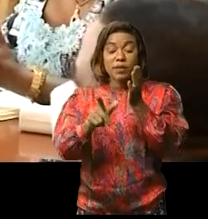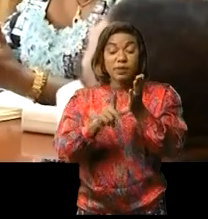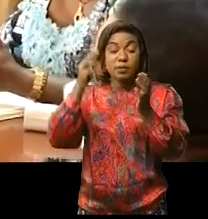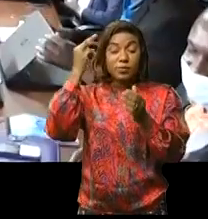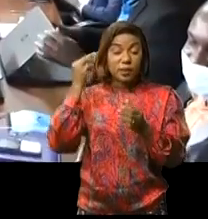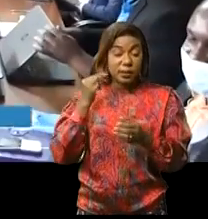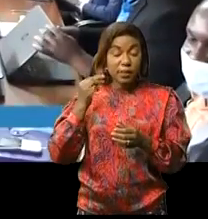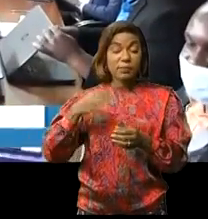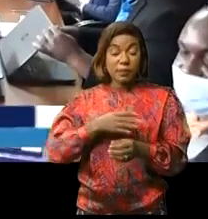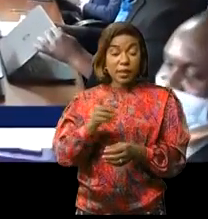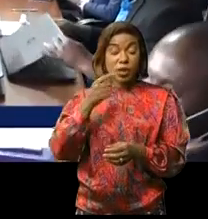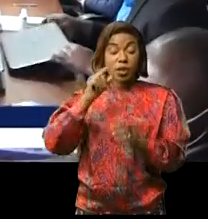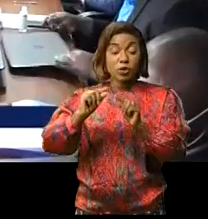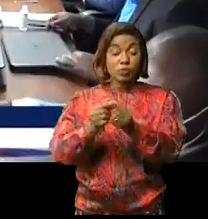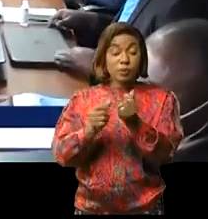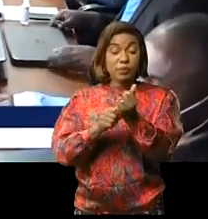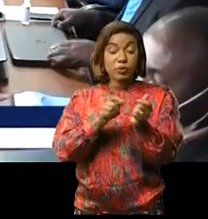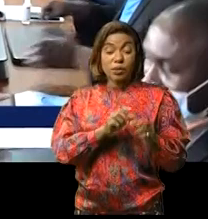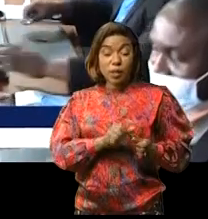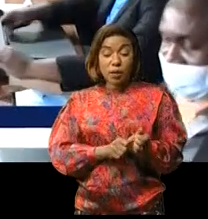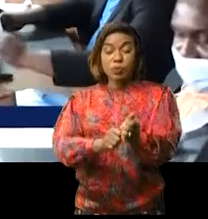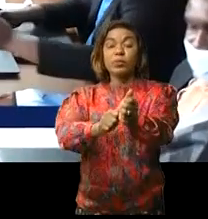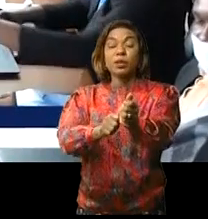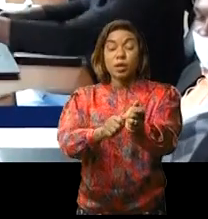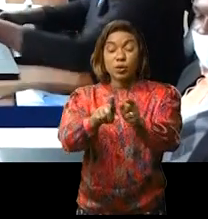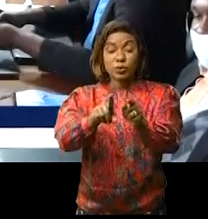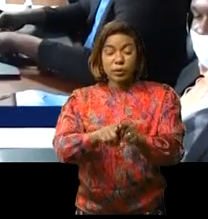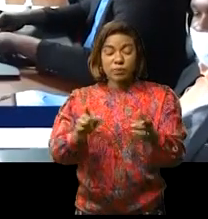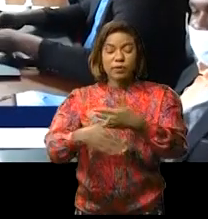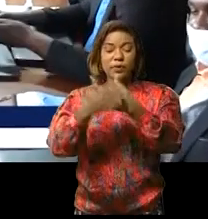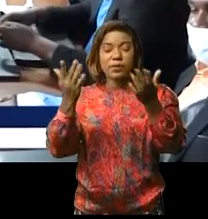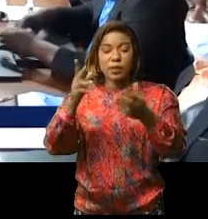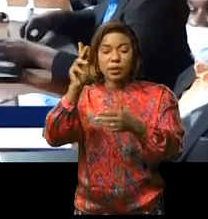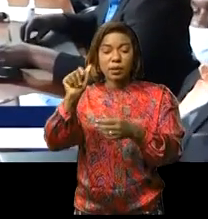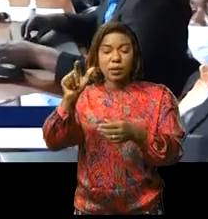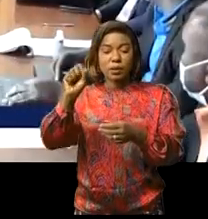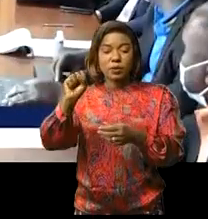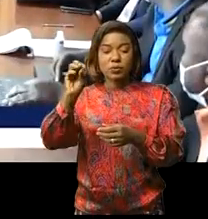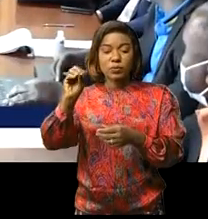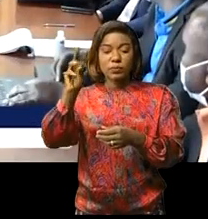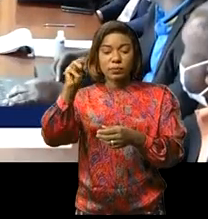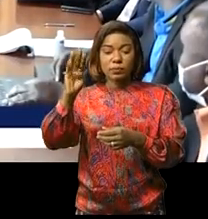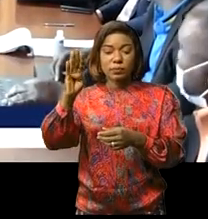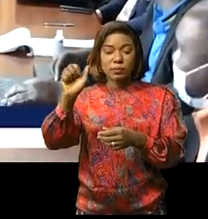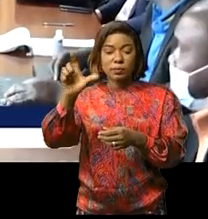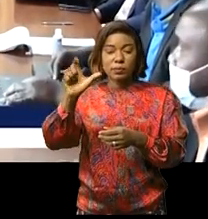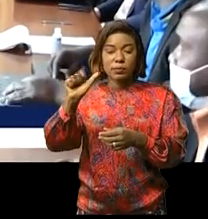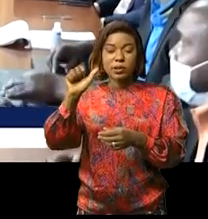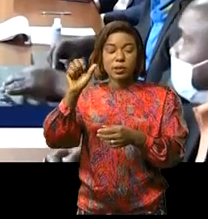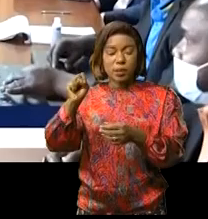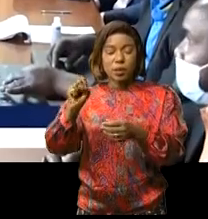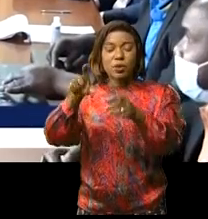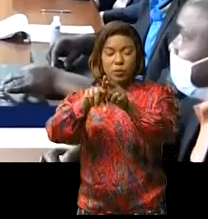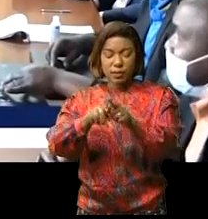Véronique Kilumba, et la délégation qui l'accompagne se sont rendus dans la ville de Kasumbalesa, à un centre hospitalier à la frontière avec